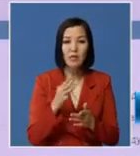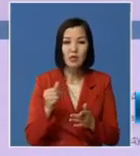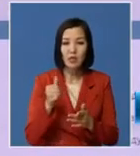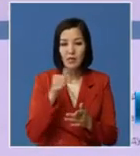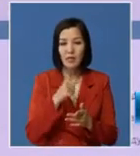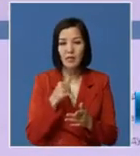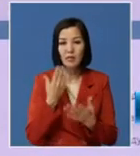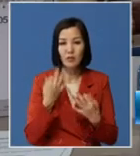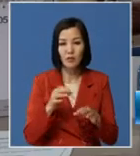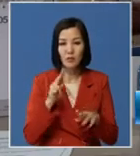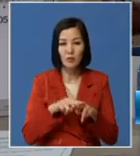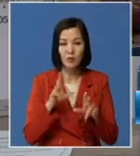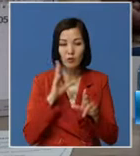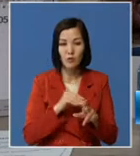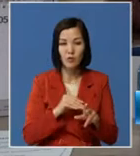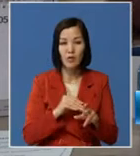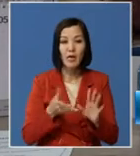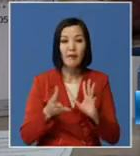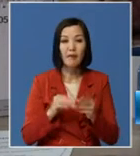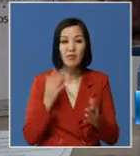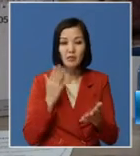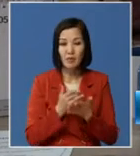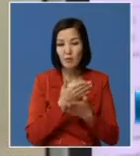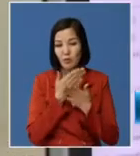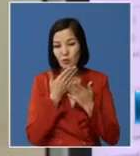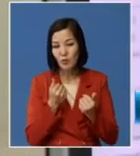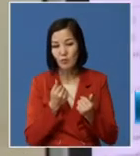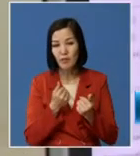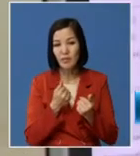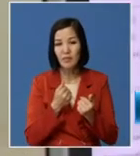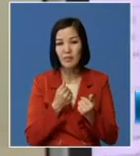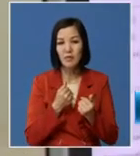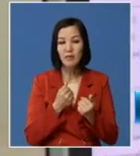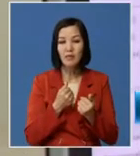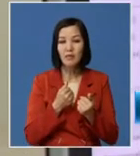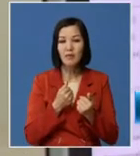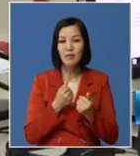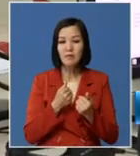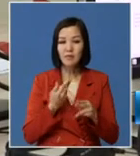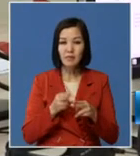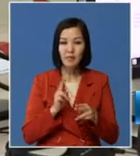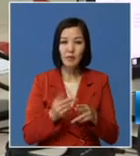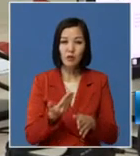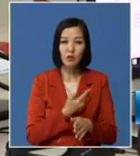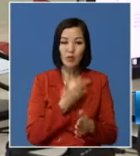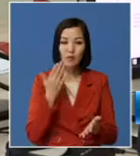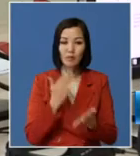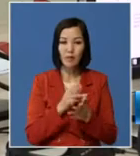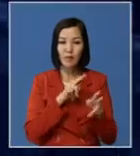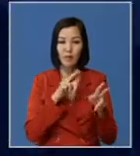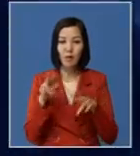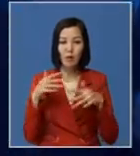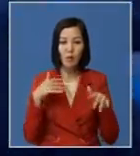бас бостандығынан айырылады. Десек те одан нәтиже бар ма? Сананы улайтын сары жәшіктер саны азаяр емес. Демек сұраныс бар, бақылау